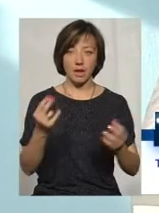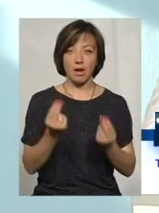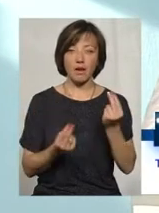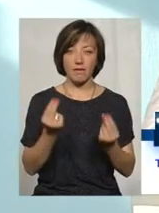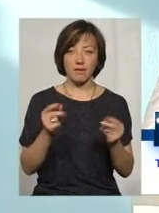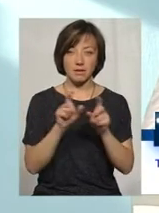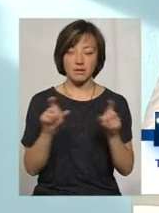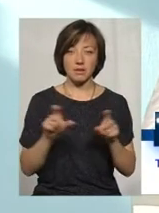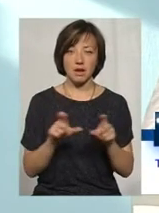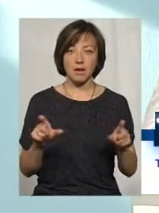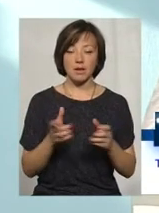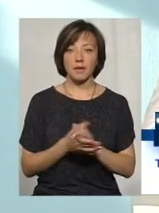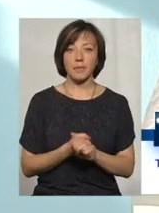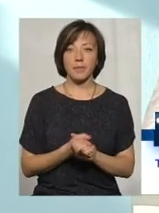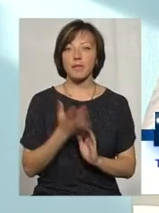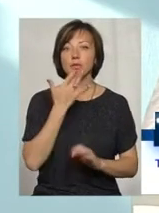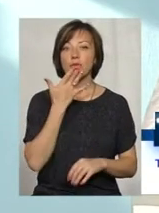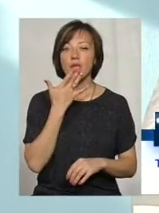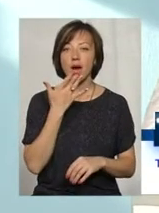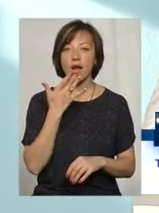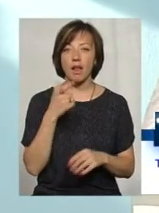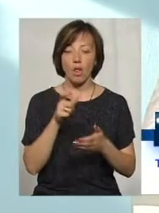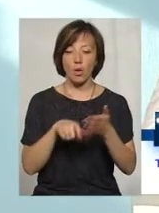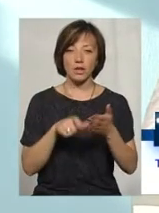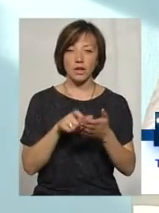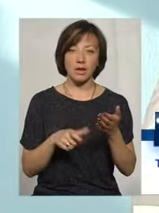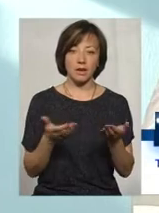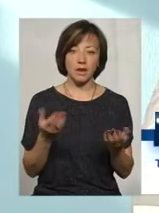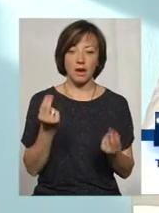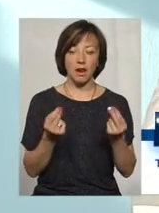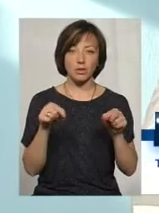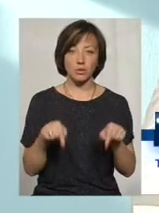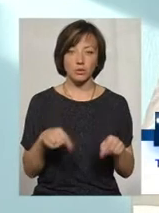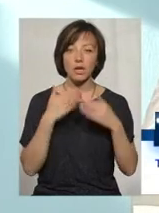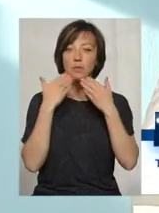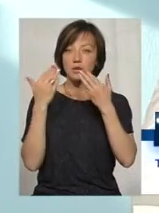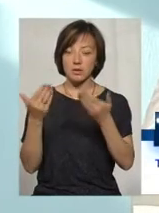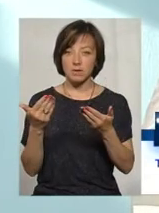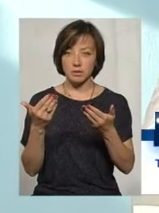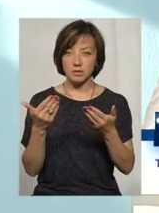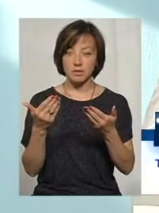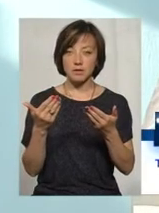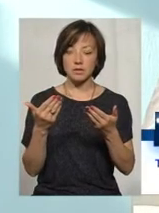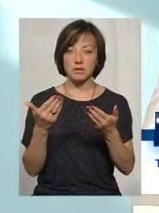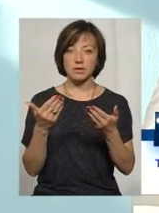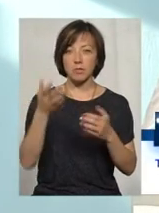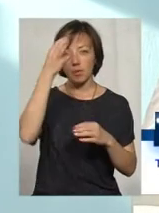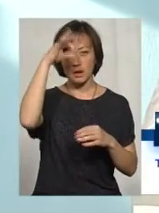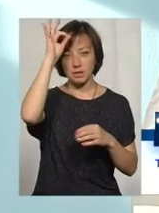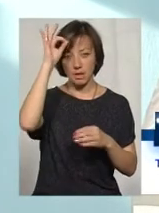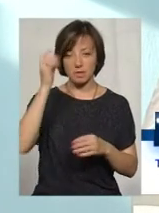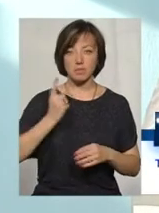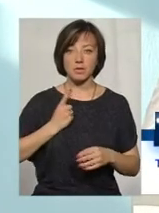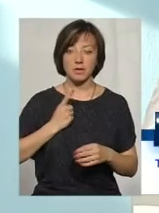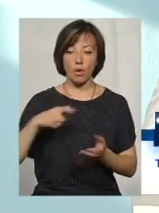вивіскою Національна лотерея «Грайте тут», я несколько раз обращався к постовим поліцейським, які